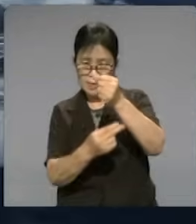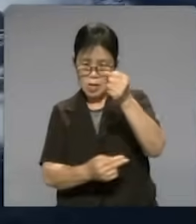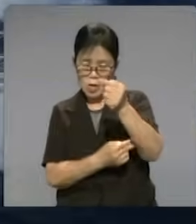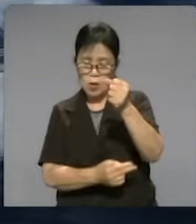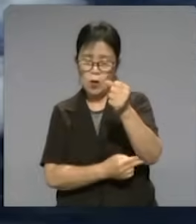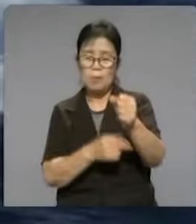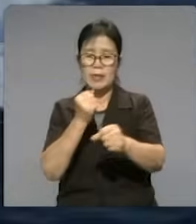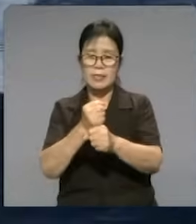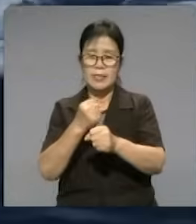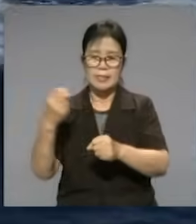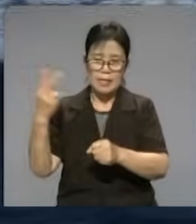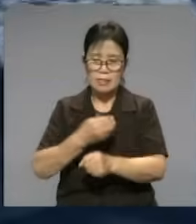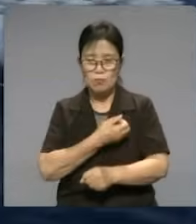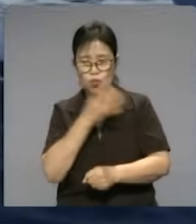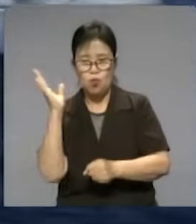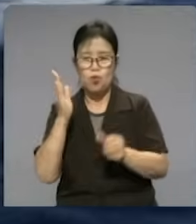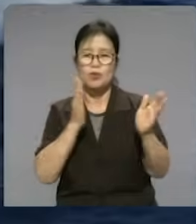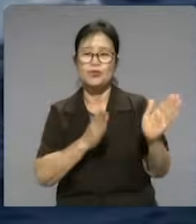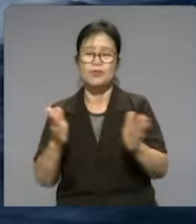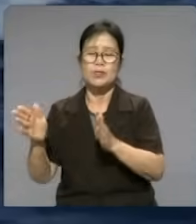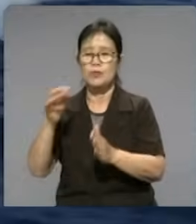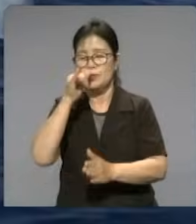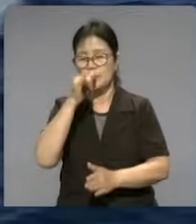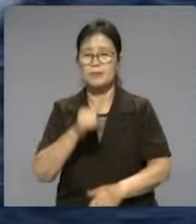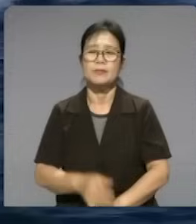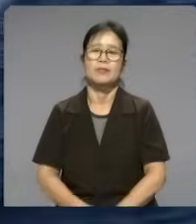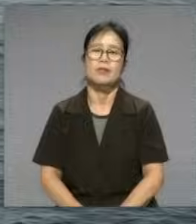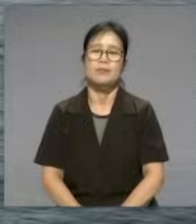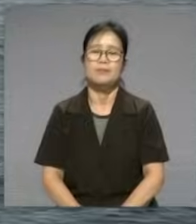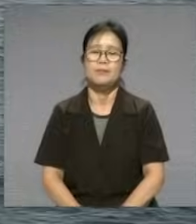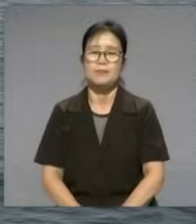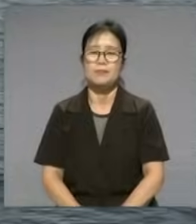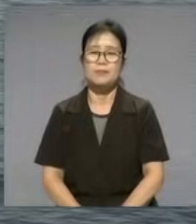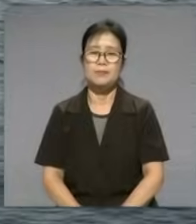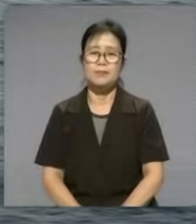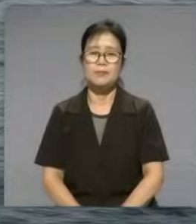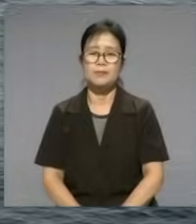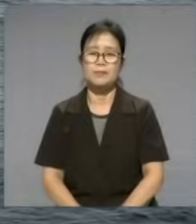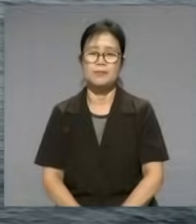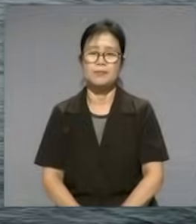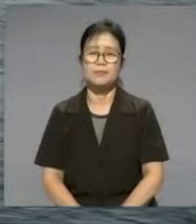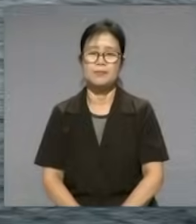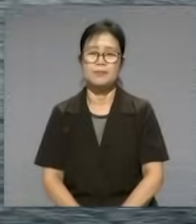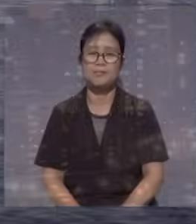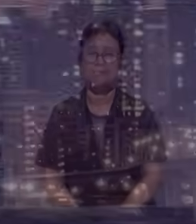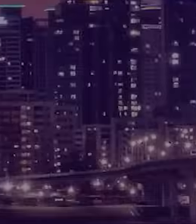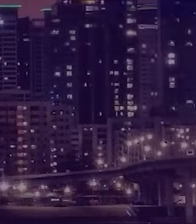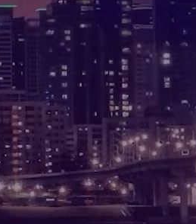다시 한번 돌풍을 준비하고 있습니다. OBS 뉴스 갈태웅입니다.